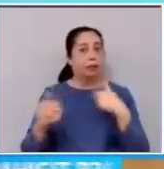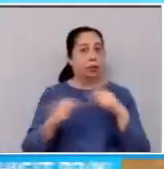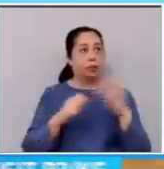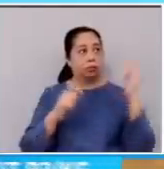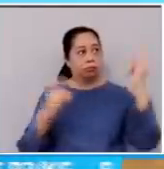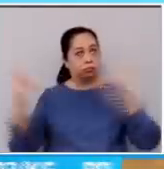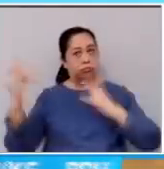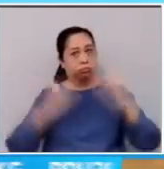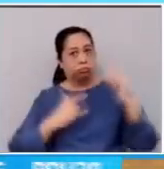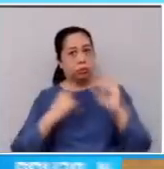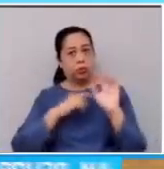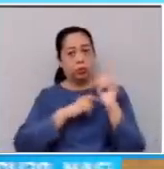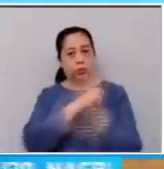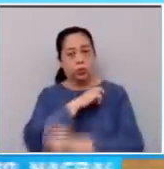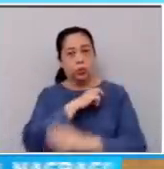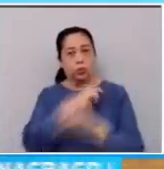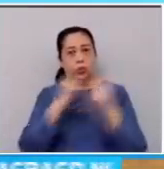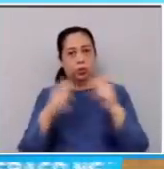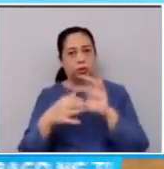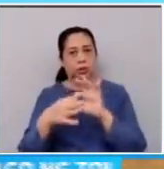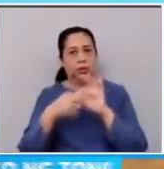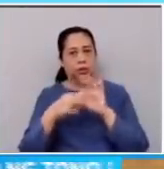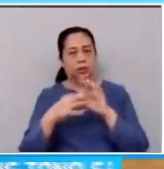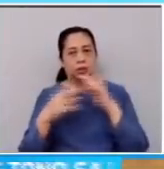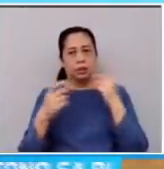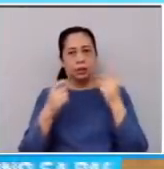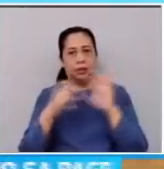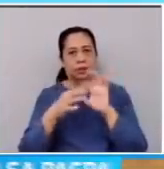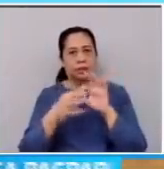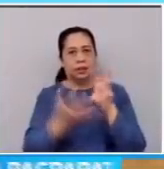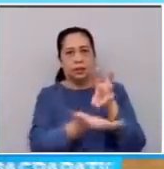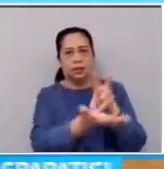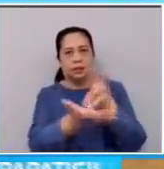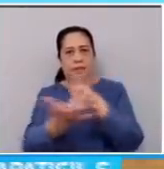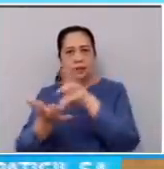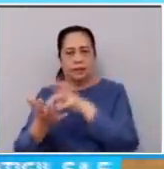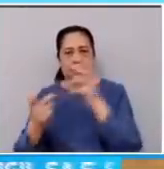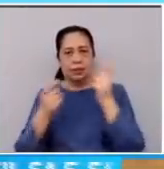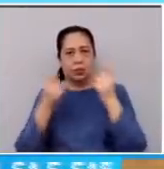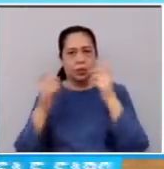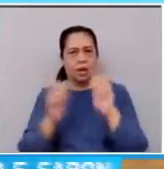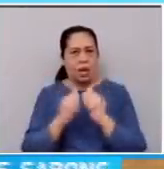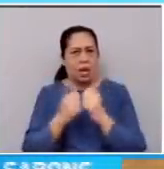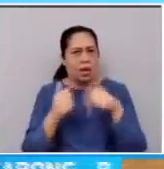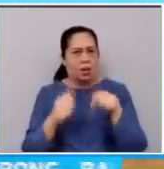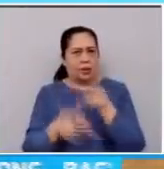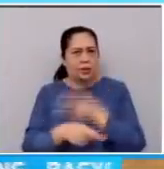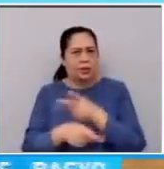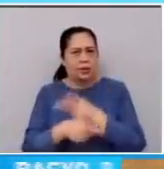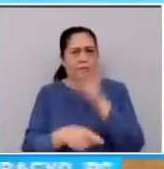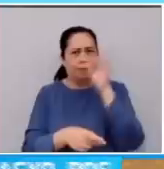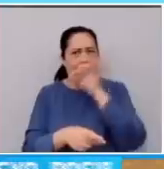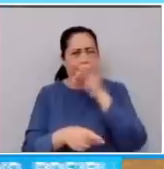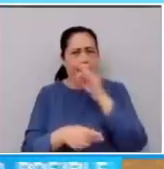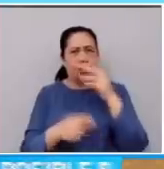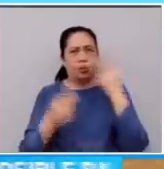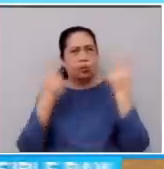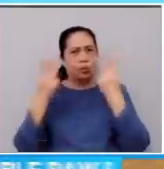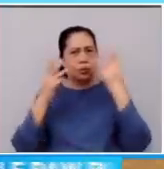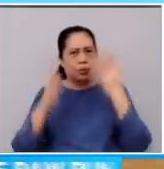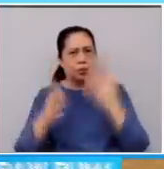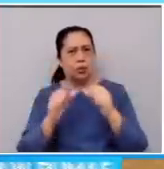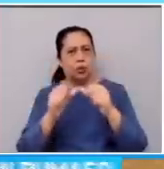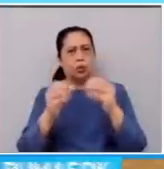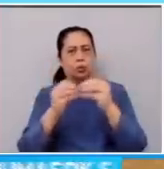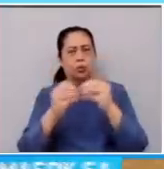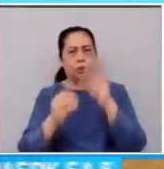tourists, naka-angkla rin yung turismo, hindi ba sa mga lokal na mga turista? Paano po natin aalagaan ang mga ito at magpatuloy na madami yung mga lokal na